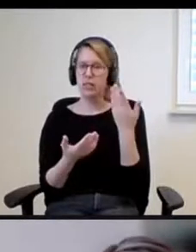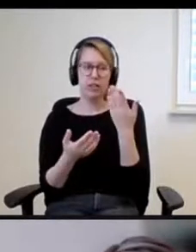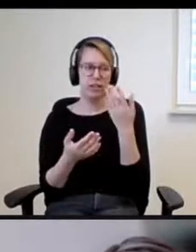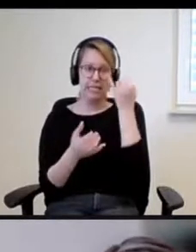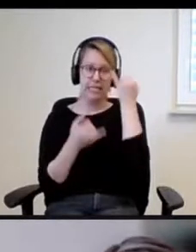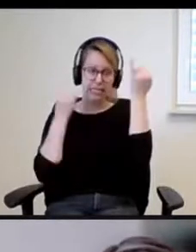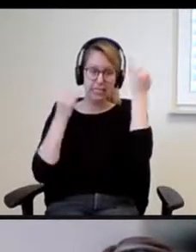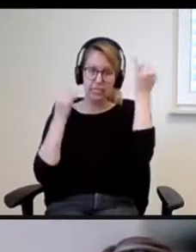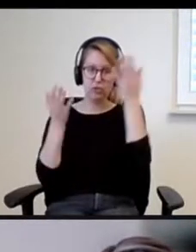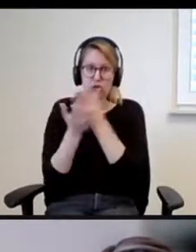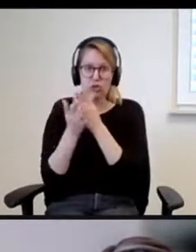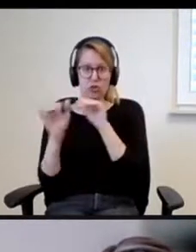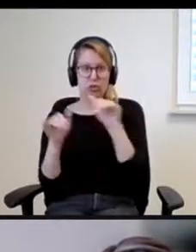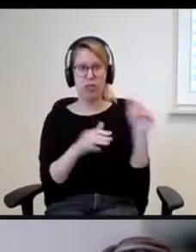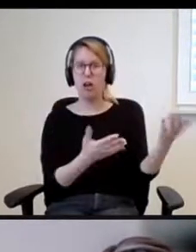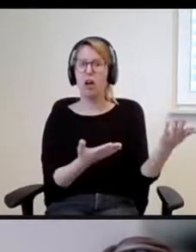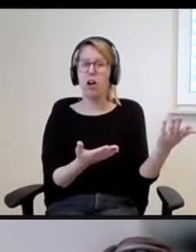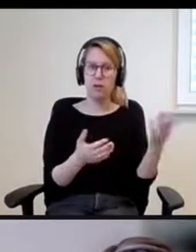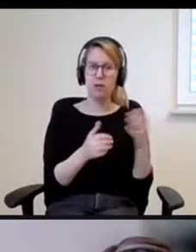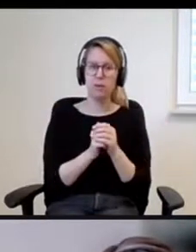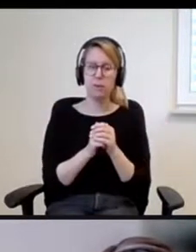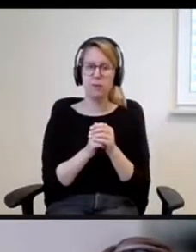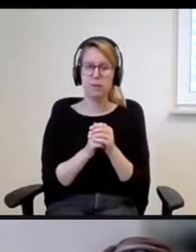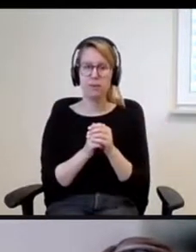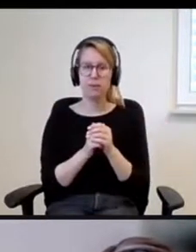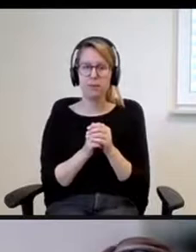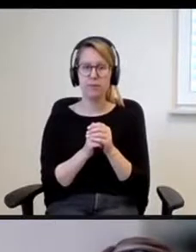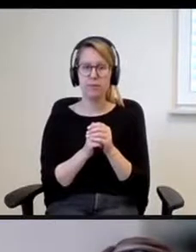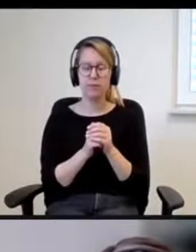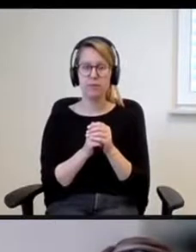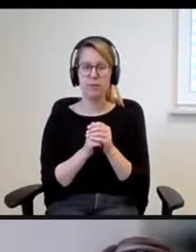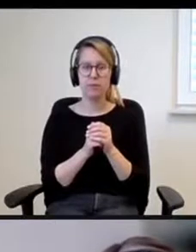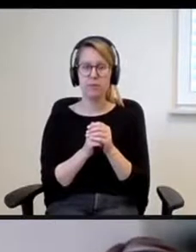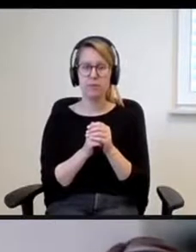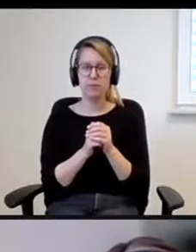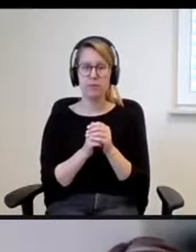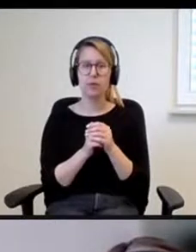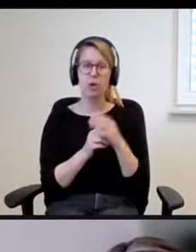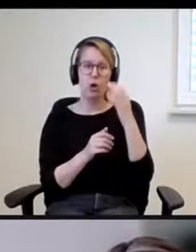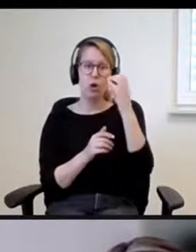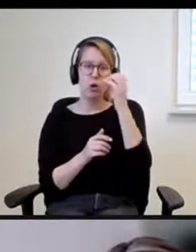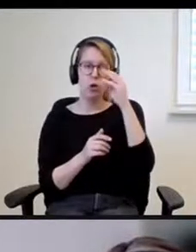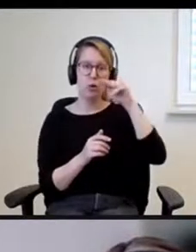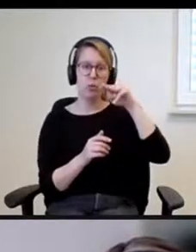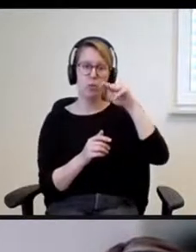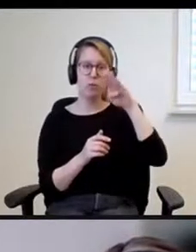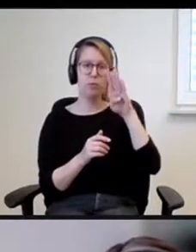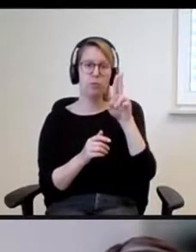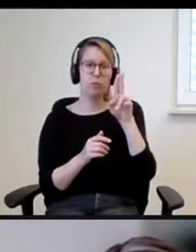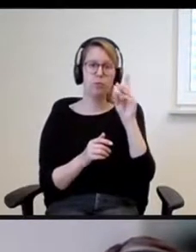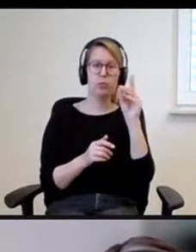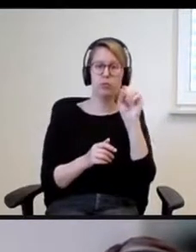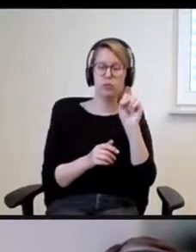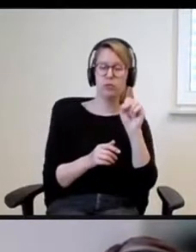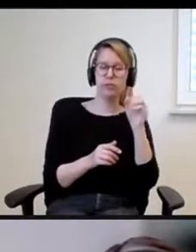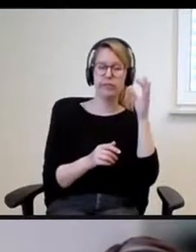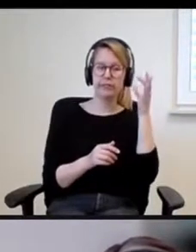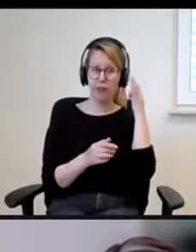einem Behindertenobtrag, Claudia Monti, der ja Ombudsmann zu Lützebüsch ist, also